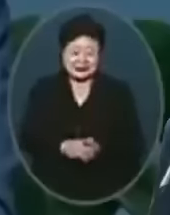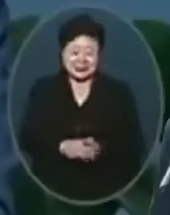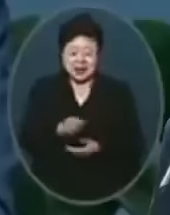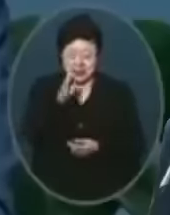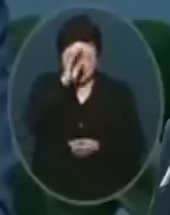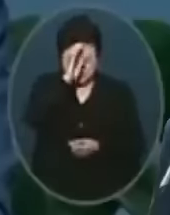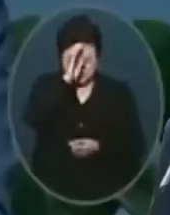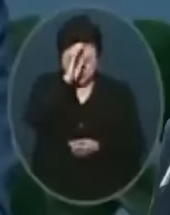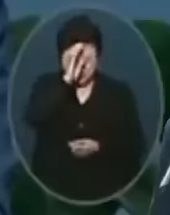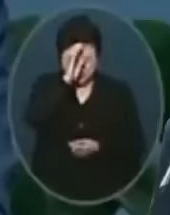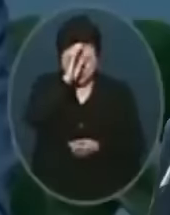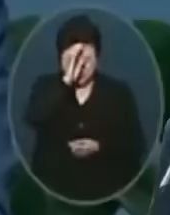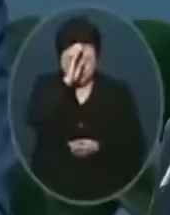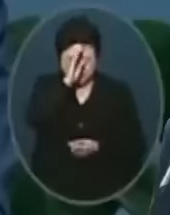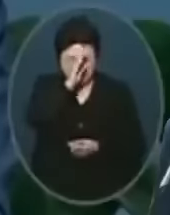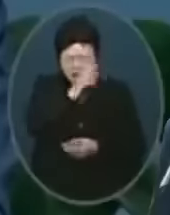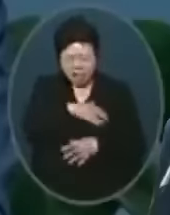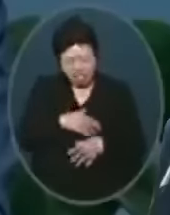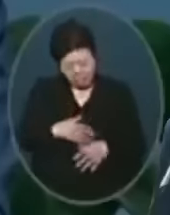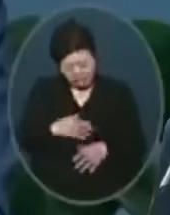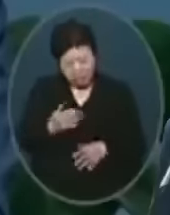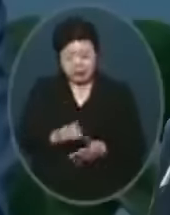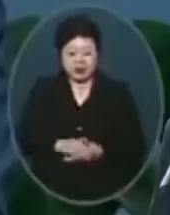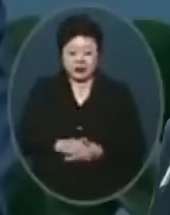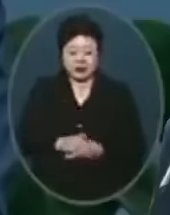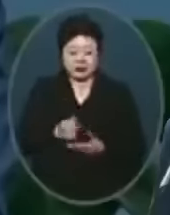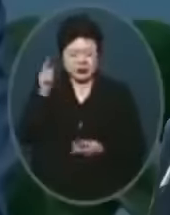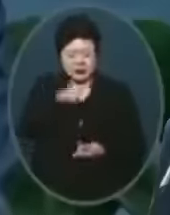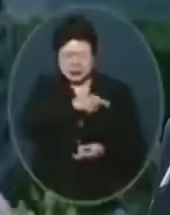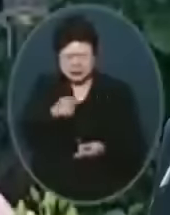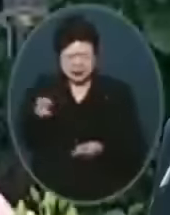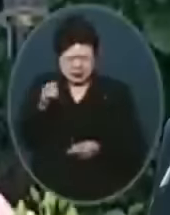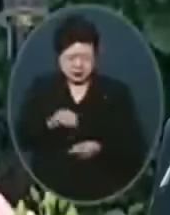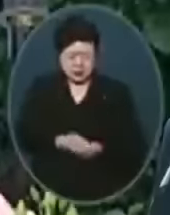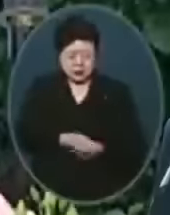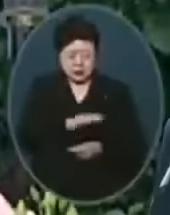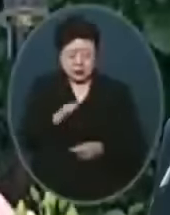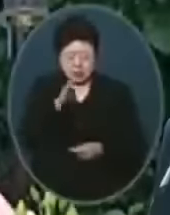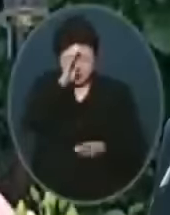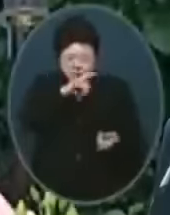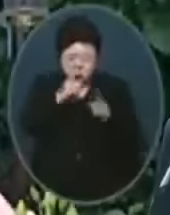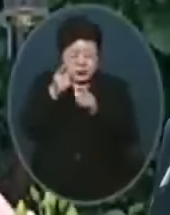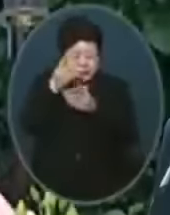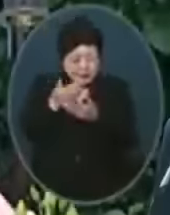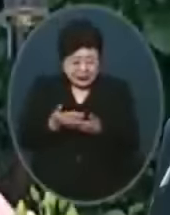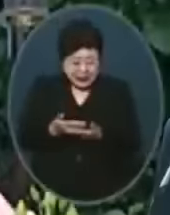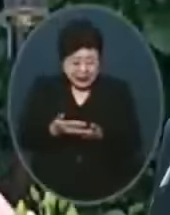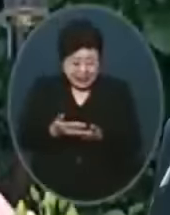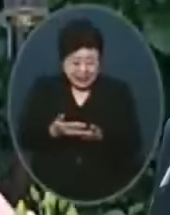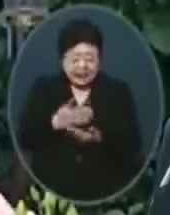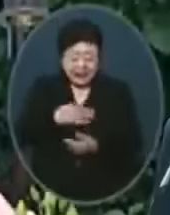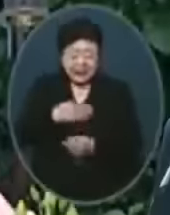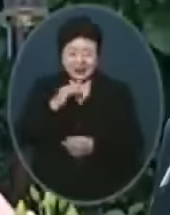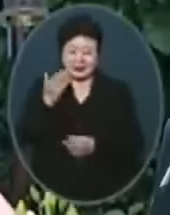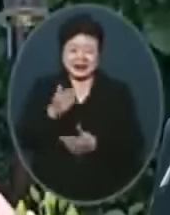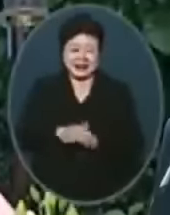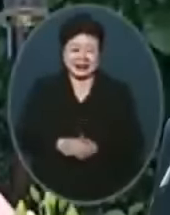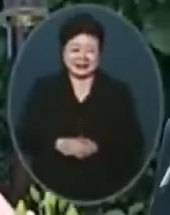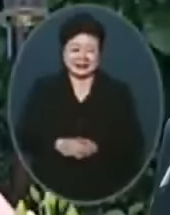병이 힘을 잃어버립니다. 제가 채찍에 맞음으로 내가 나음을 입었다는 것을 알게 된